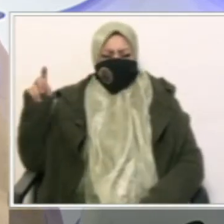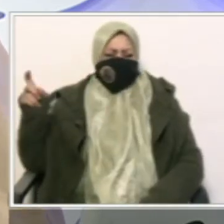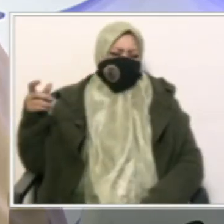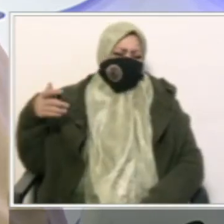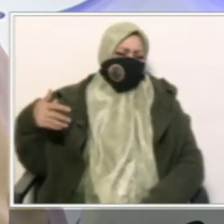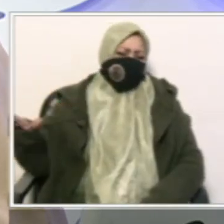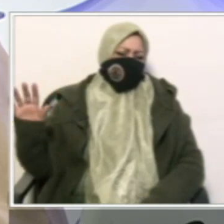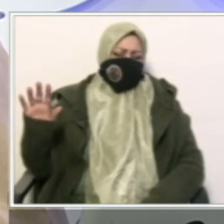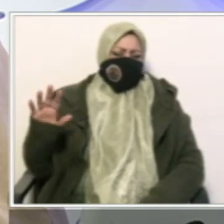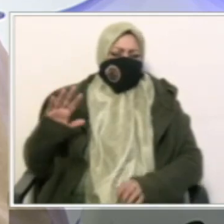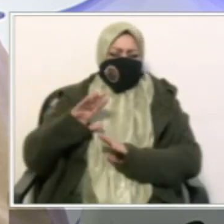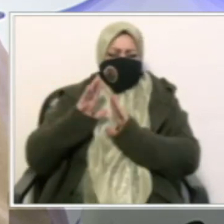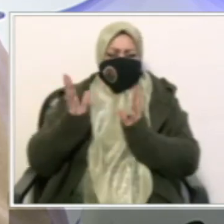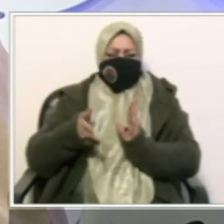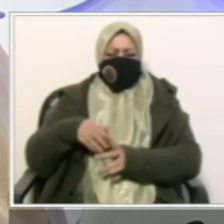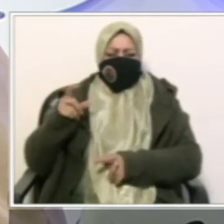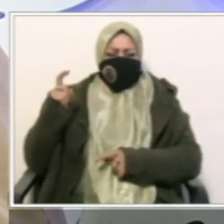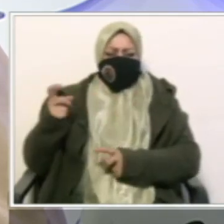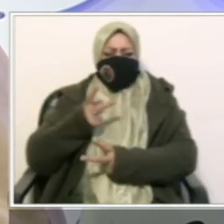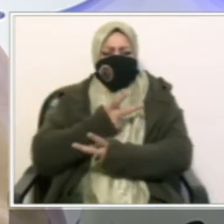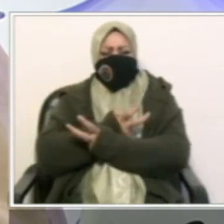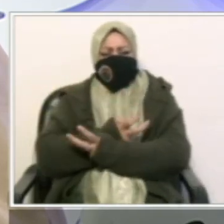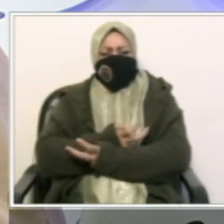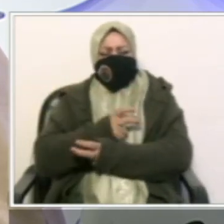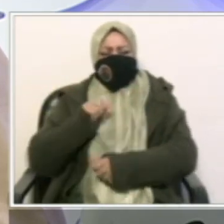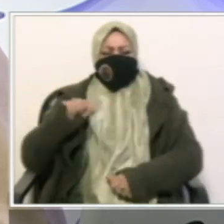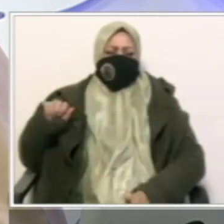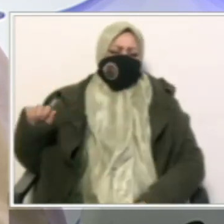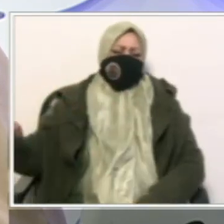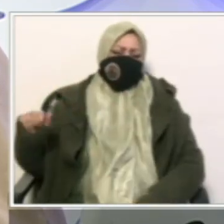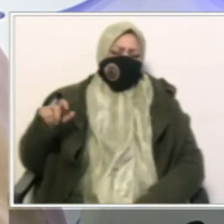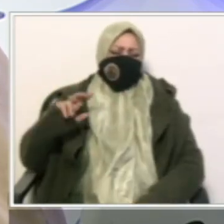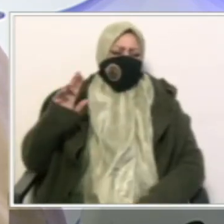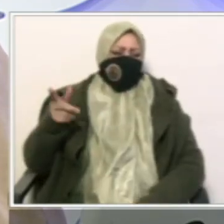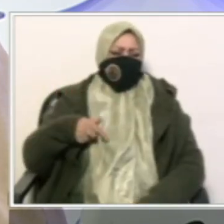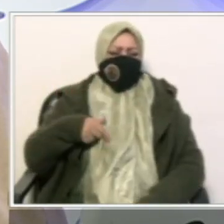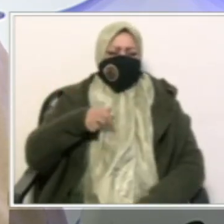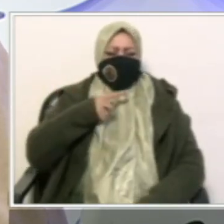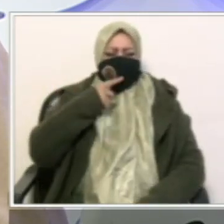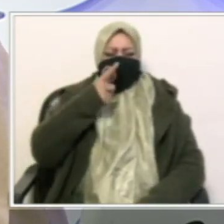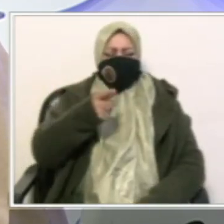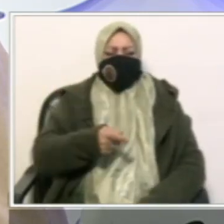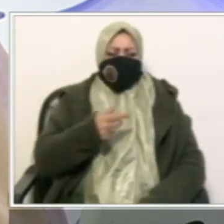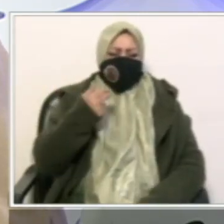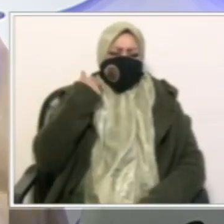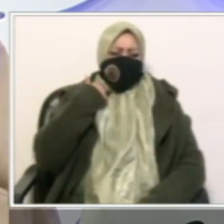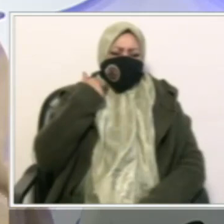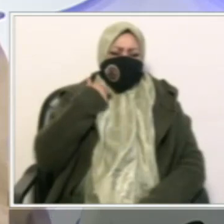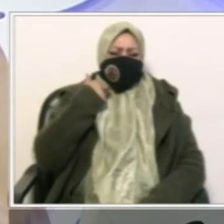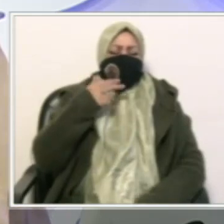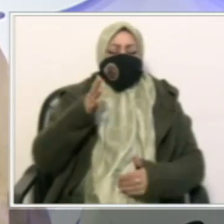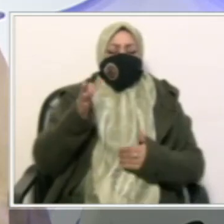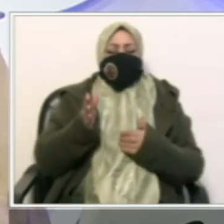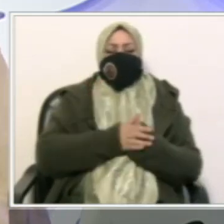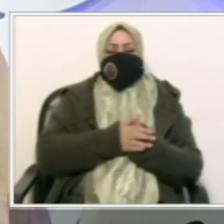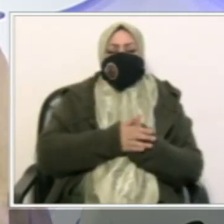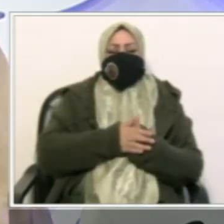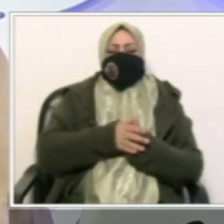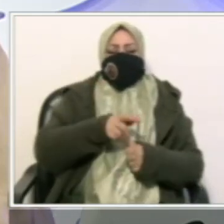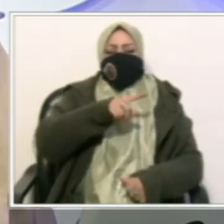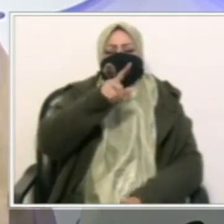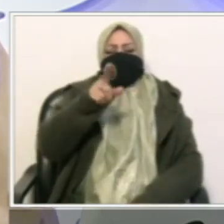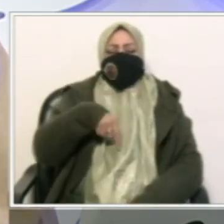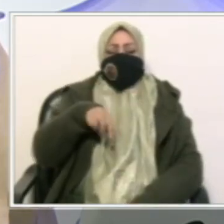فإذا ما يفضي إلى الحرام يسد. فعلى الآباء هذه المواقع